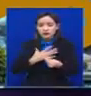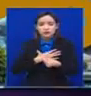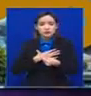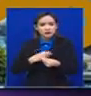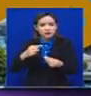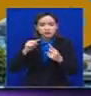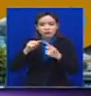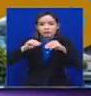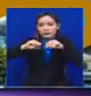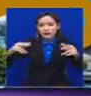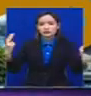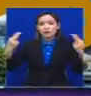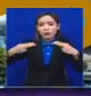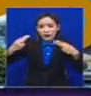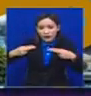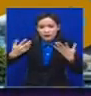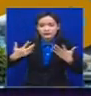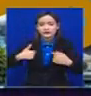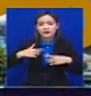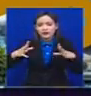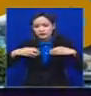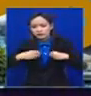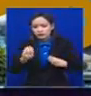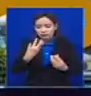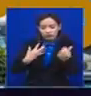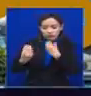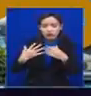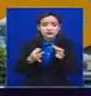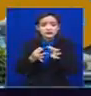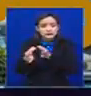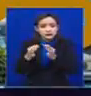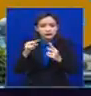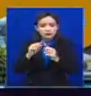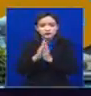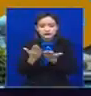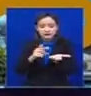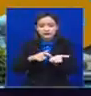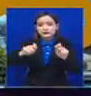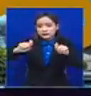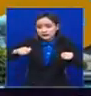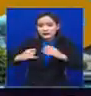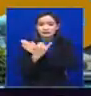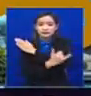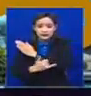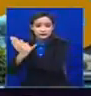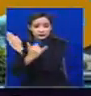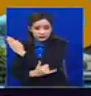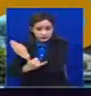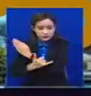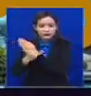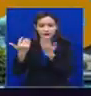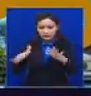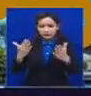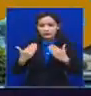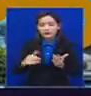ประกาศสงครามการรับฟังคำชี้แจงและการให้ความเห็นชอบหนังสือสัญญาระหว่างประเทศและการแก้ไขเ